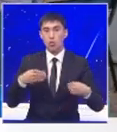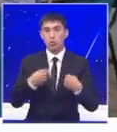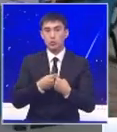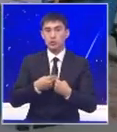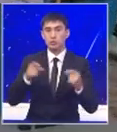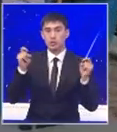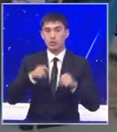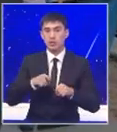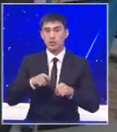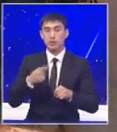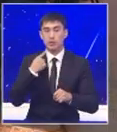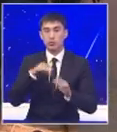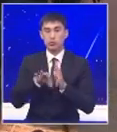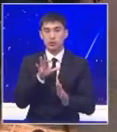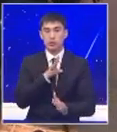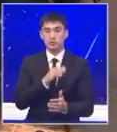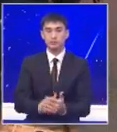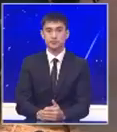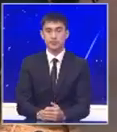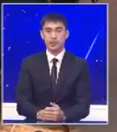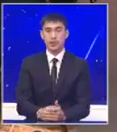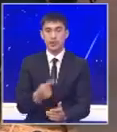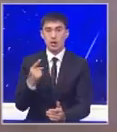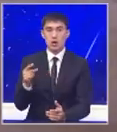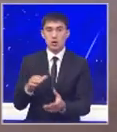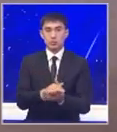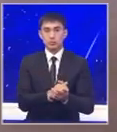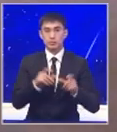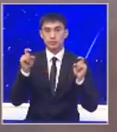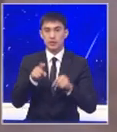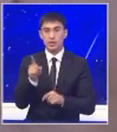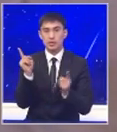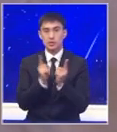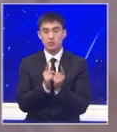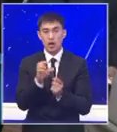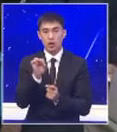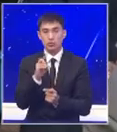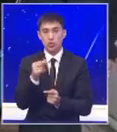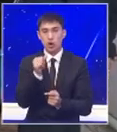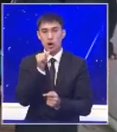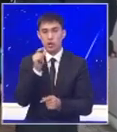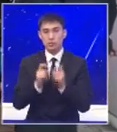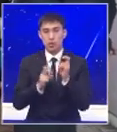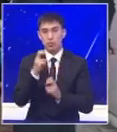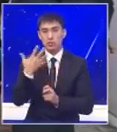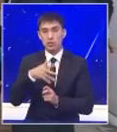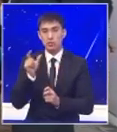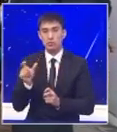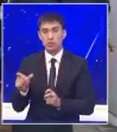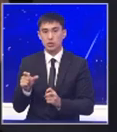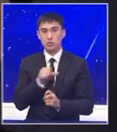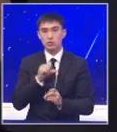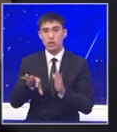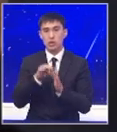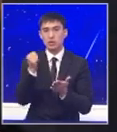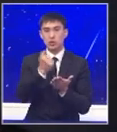сайлауымызды жасадық отбасымызбен кеп. Сайлауға бір ауыздан ұжым болып келгендерді кездесті. Ақсу қант зауытының 50 қызметкері өз